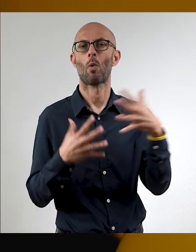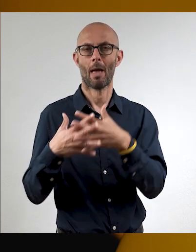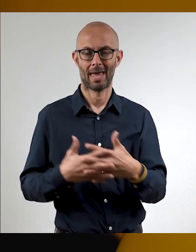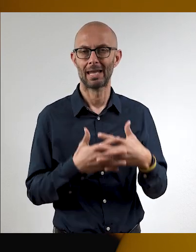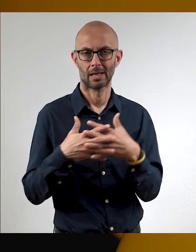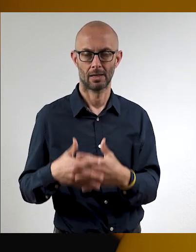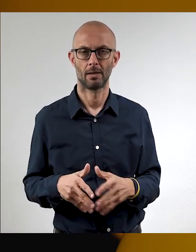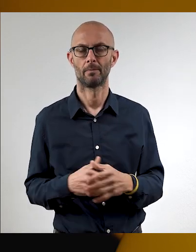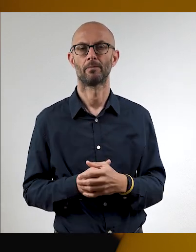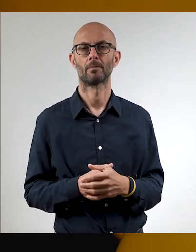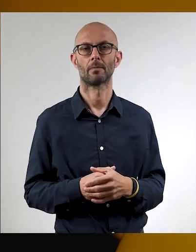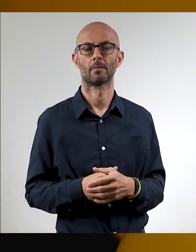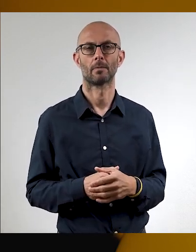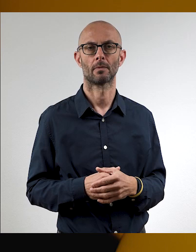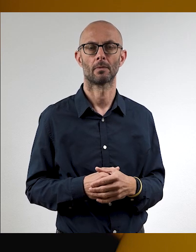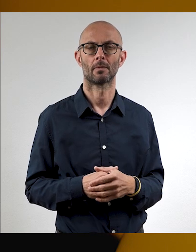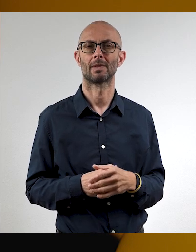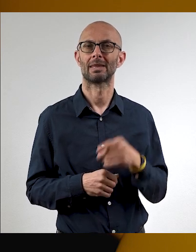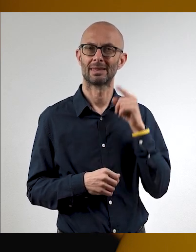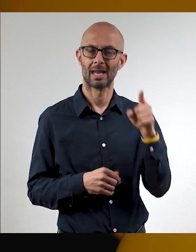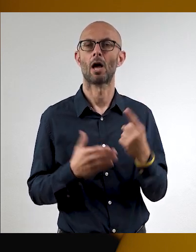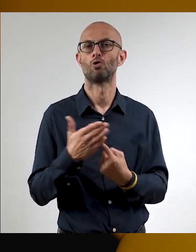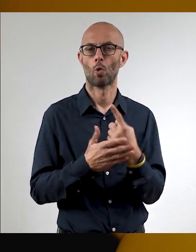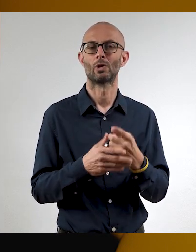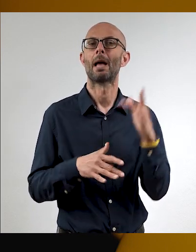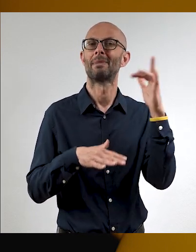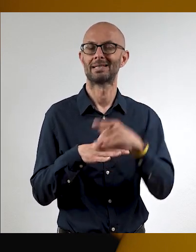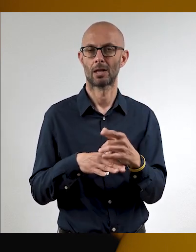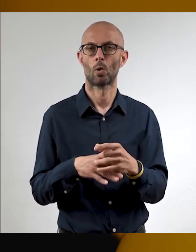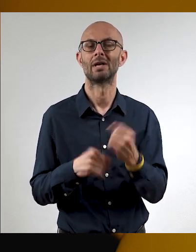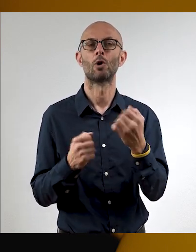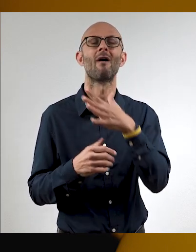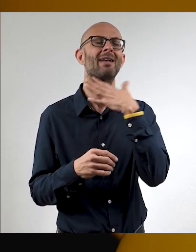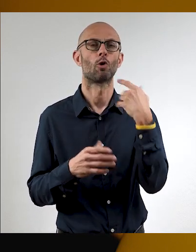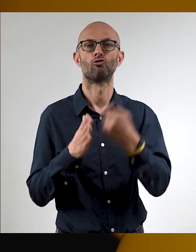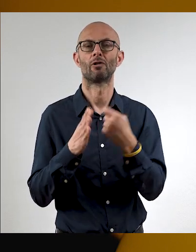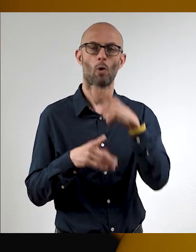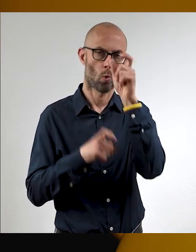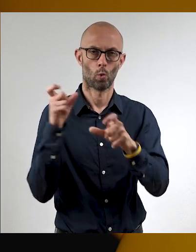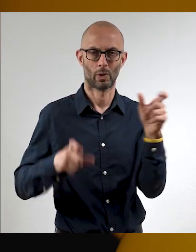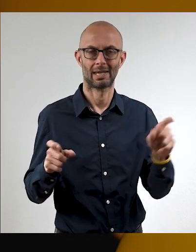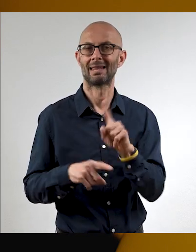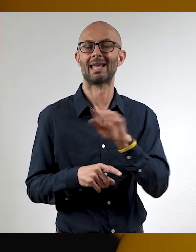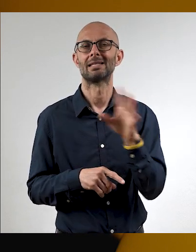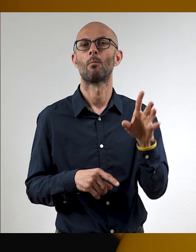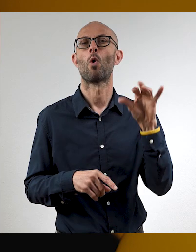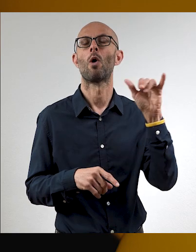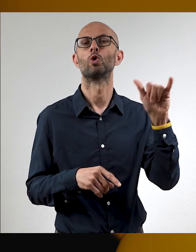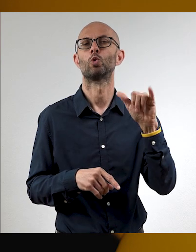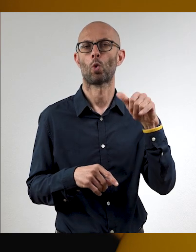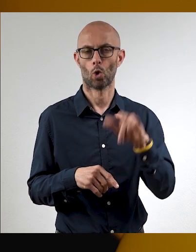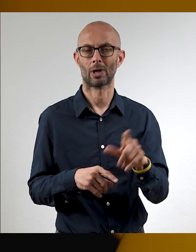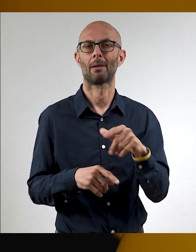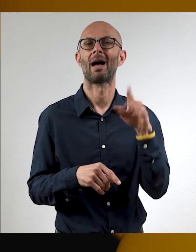Združenih državah Amerike. Ta dogodek je prizadel zelo veliko število ljudi, ne samo v New Yorku, pa